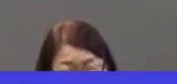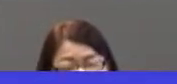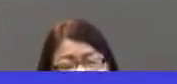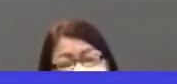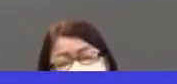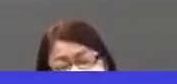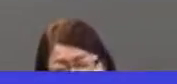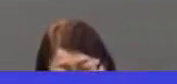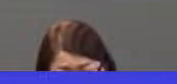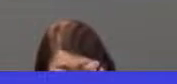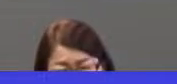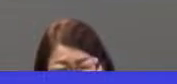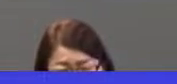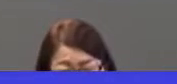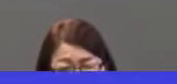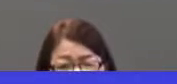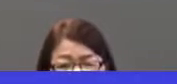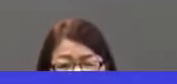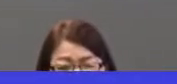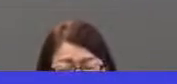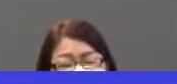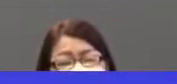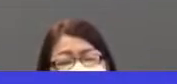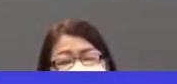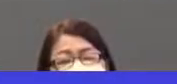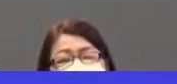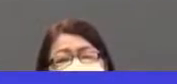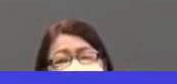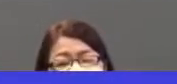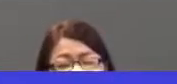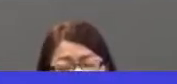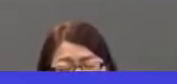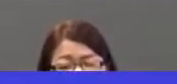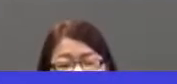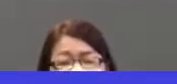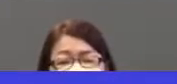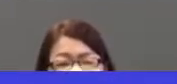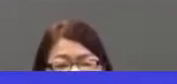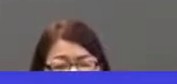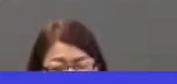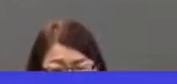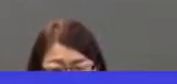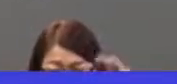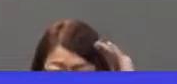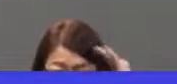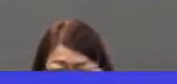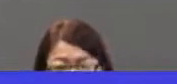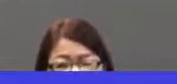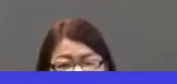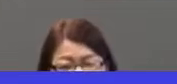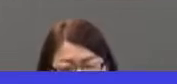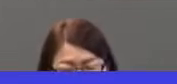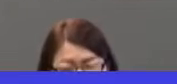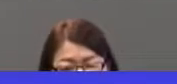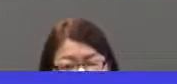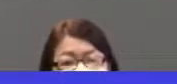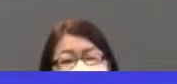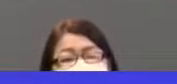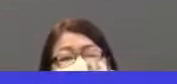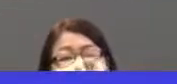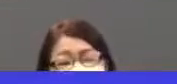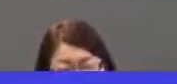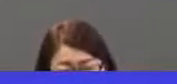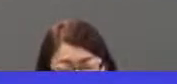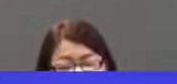มคำฟ้องเอาไว้แล้วหลังจากคุณสุนทรเข้ามอบตัวเตรียมส่งศาลอาญาคดีทุจริตภาค2ทันทีปมหนีหมาย